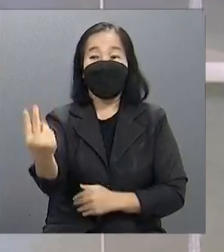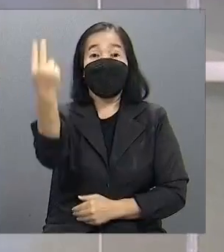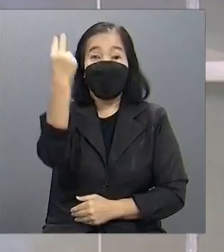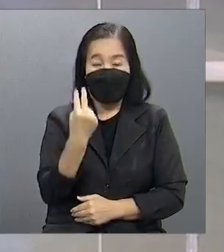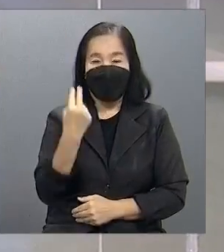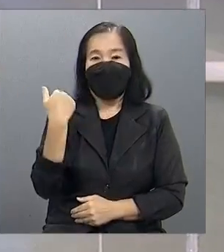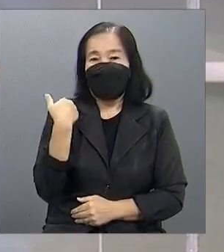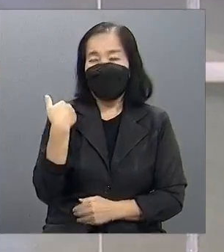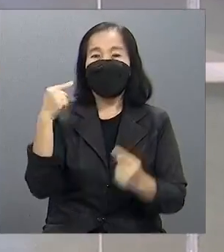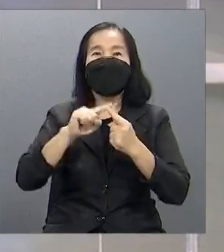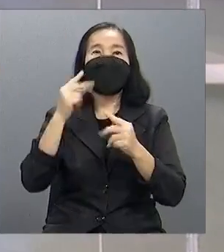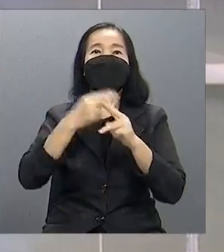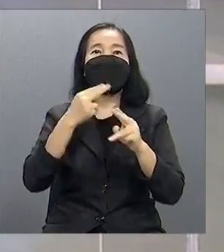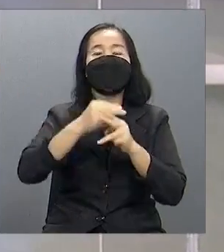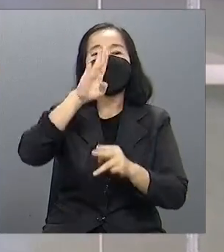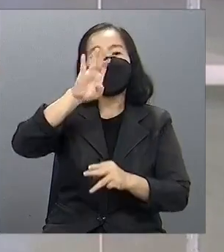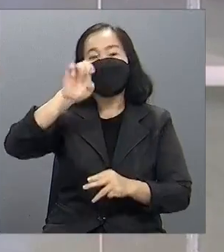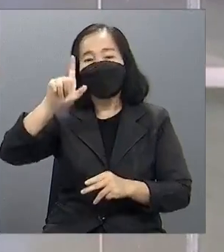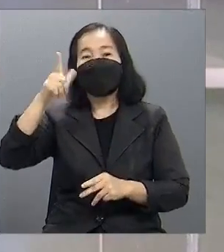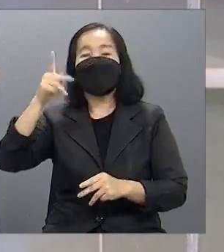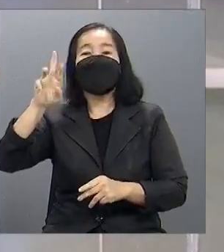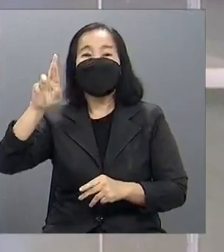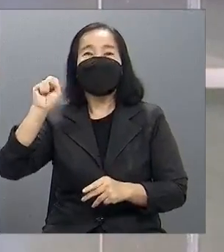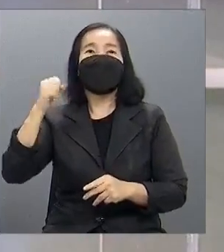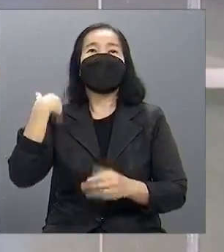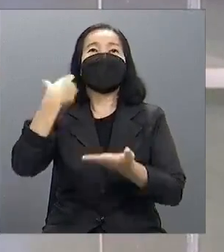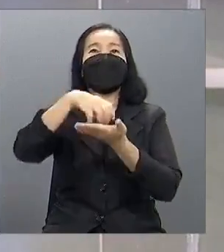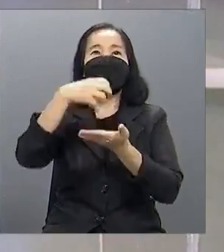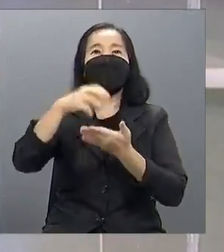คุณมิลลี่แล้วก็คุณคริสพีรวัตรนั่นเองจะมาร่วมพูดคุยในรายการนั่นเองค่ะห้ามพลาดนะคะ ใช่